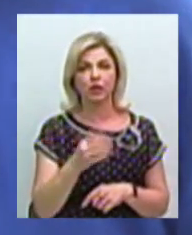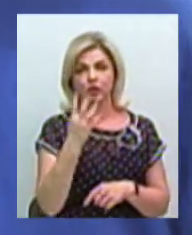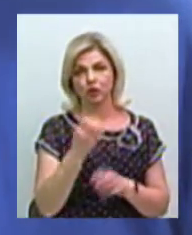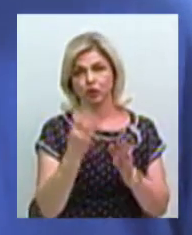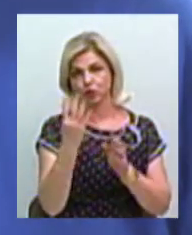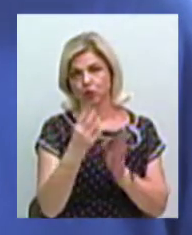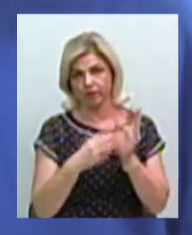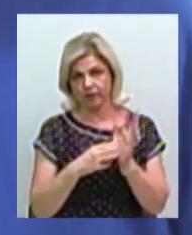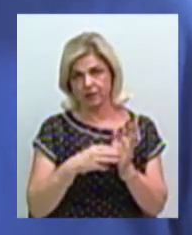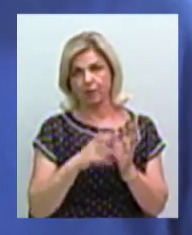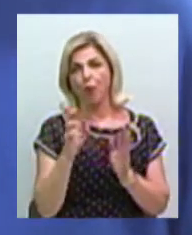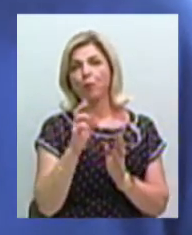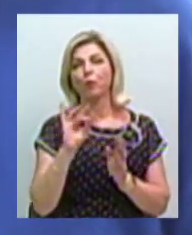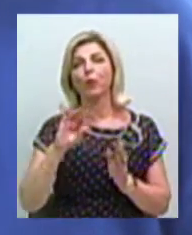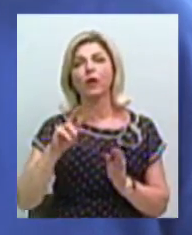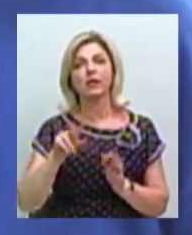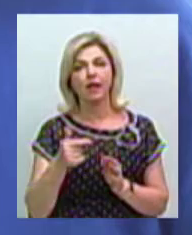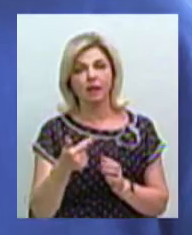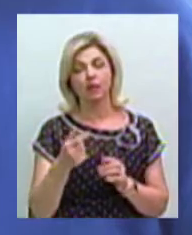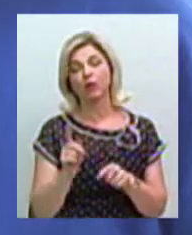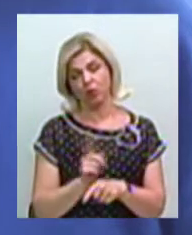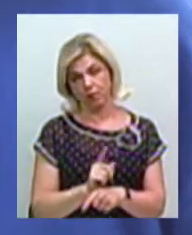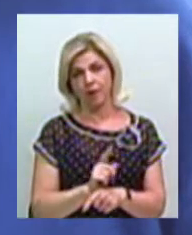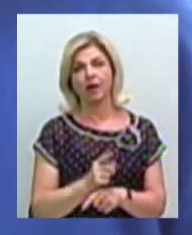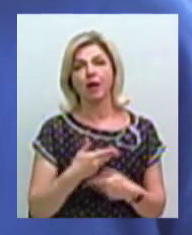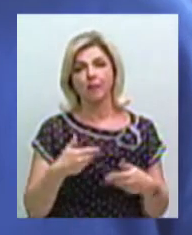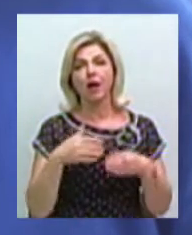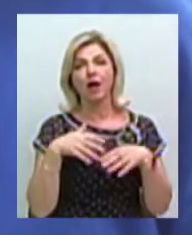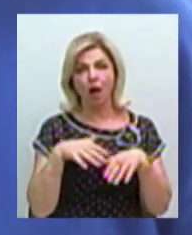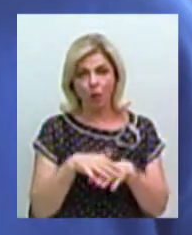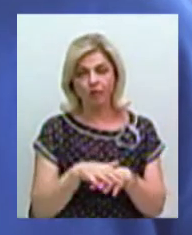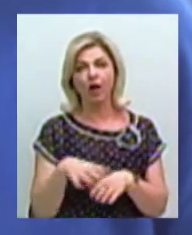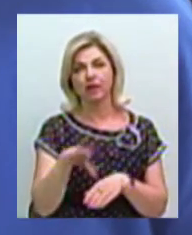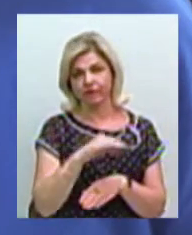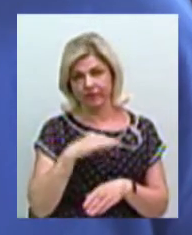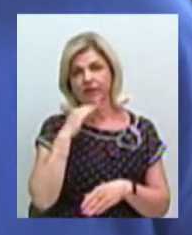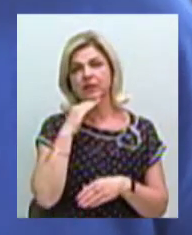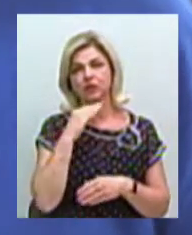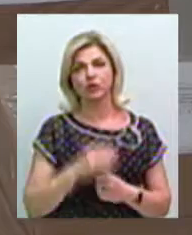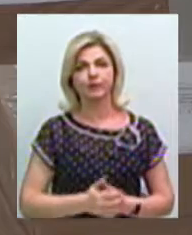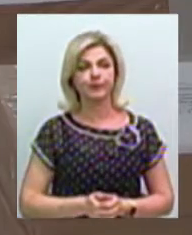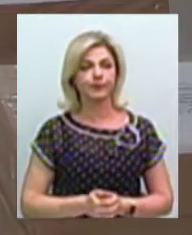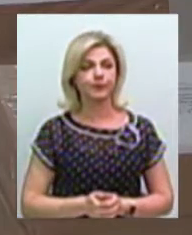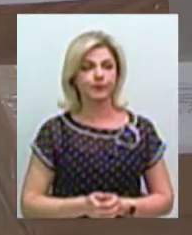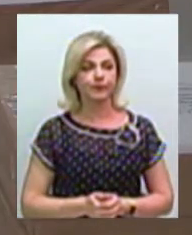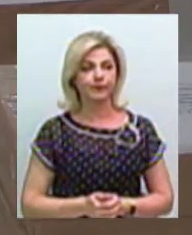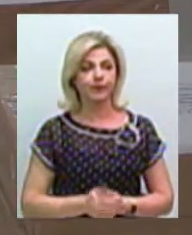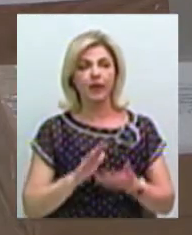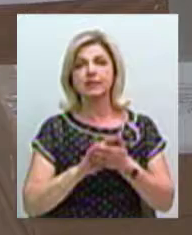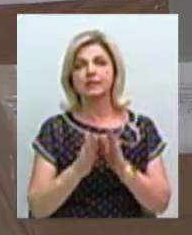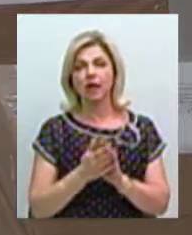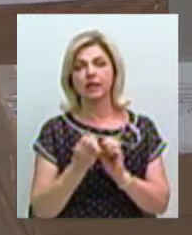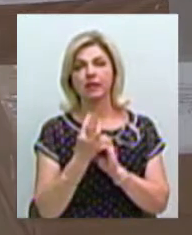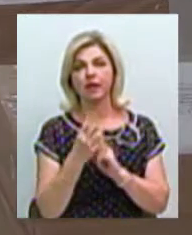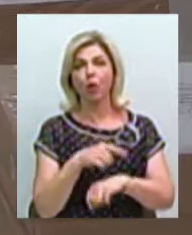448 бюлетнів. Ну, нормально, ми порахували, всім вистачить. Станом на